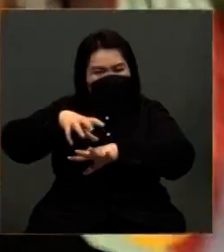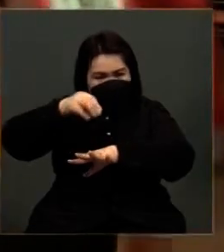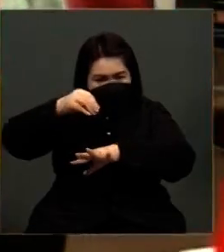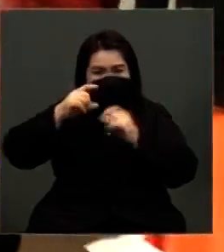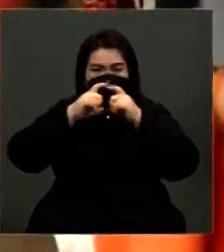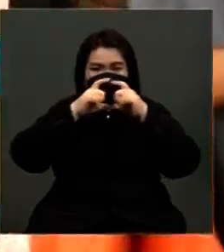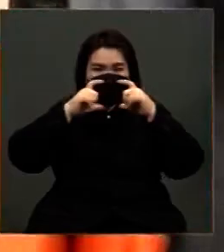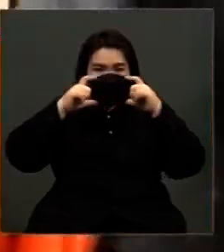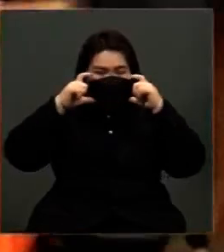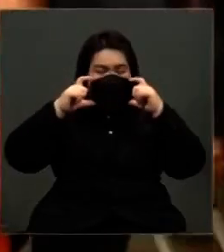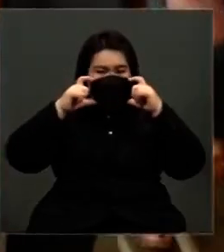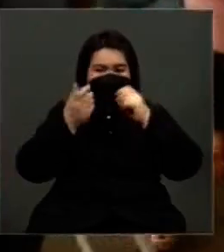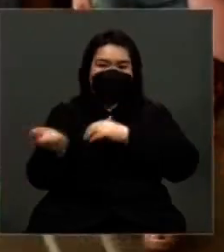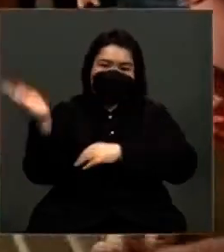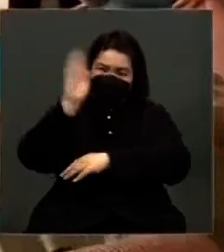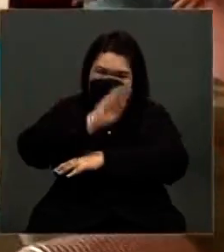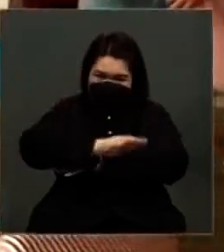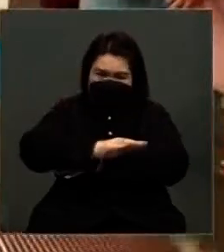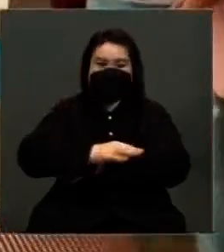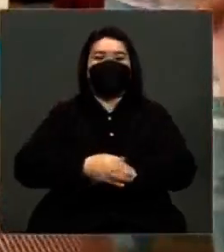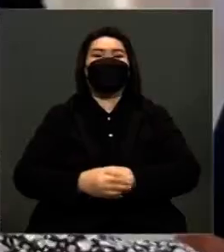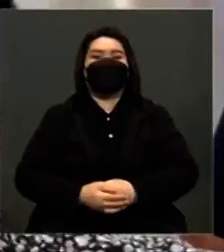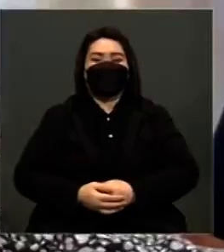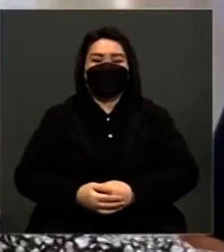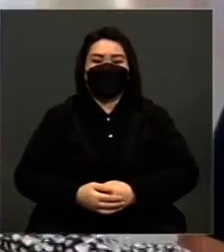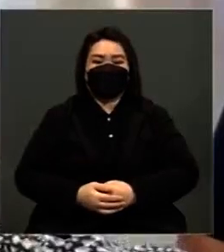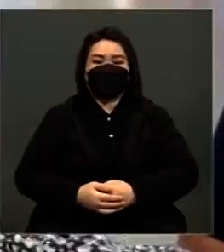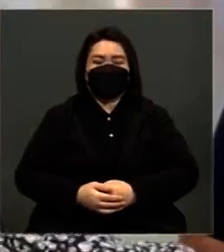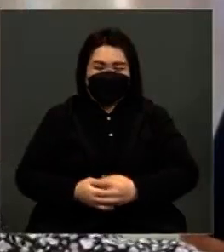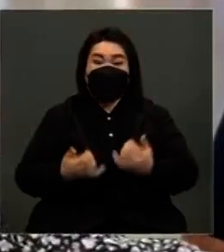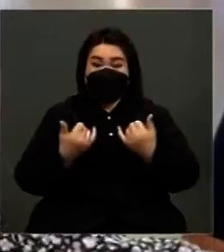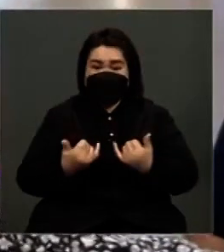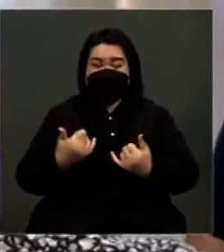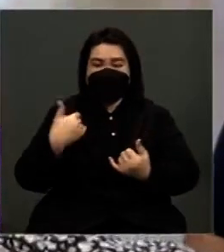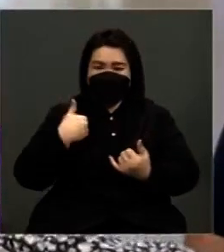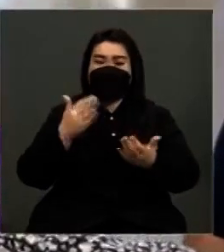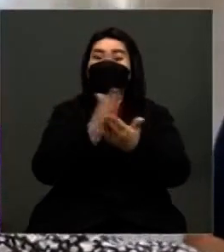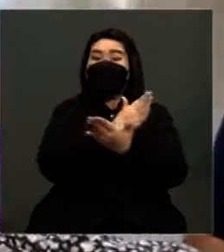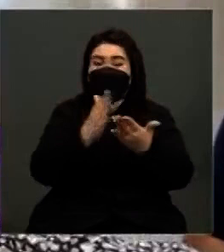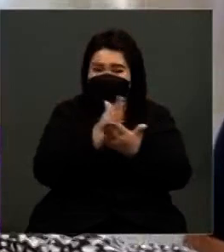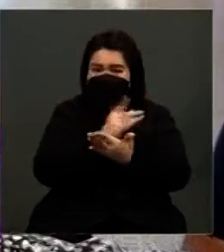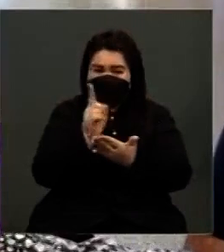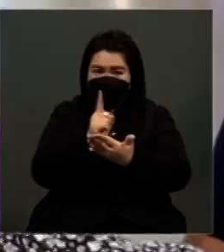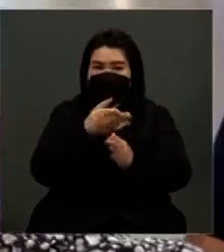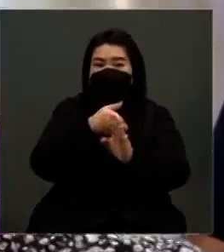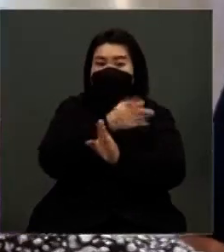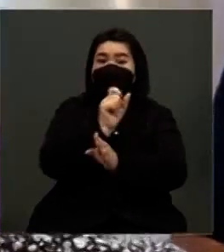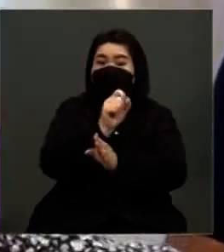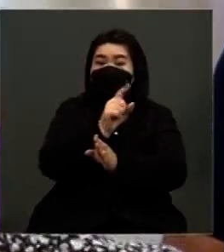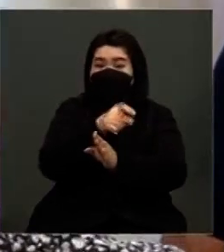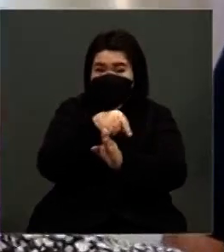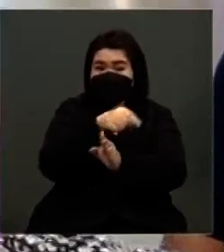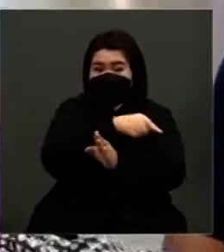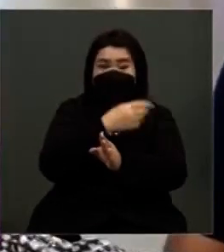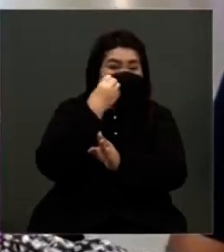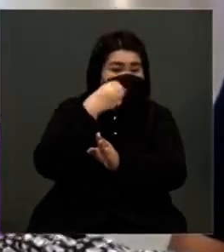ากอนามัยตลอดการเดินทางด้วยครับ ปีนี้เนี่ยมีการกระจายการเดินทางออกไปนะครับเริ่มตั้งแต่วันศุกร์ที่ผ่านมานะครับจาก